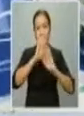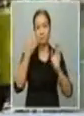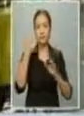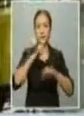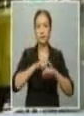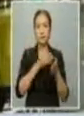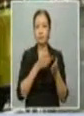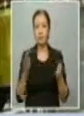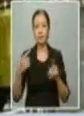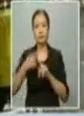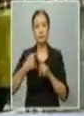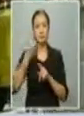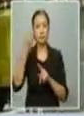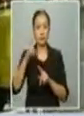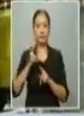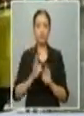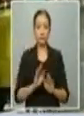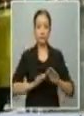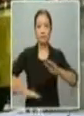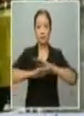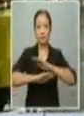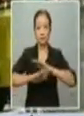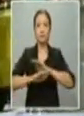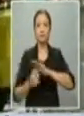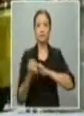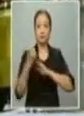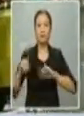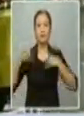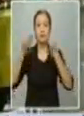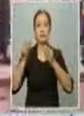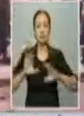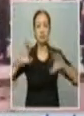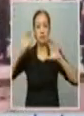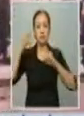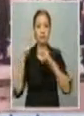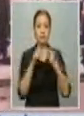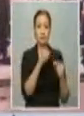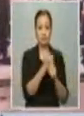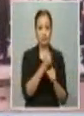าจะใช้เวลาอีก12เดือนในการวางรากฐานให้รัฐบาลใหม่มาสานต่องานค่ะ